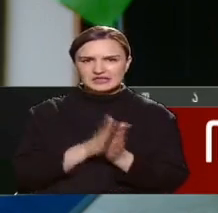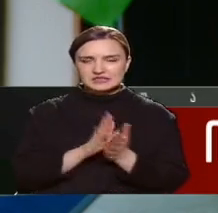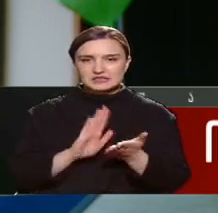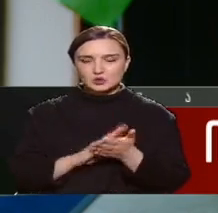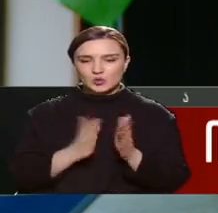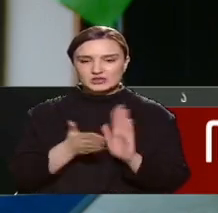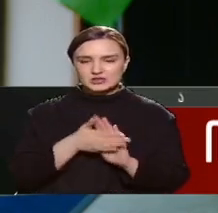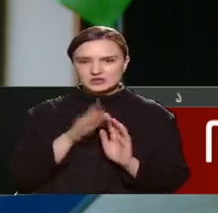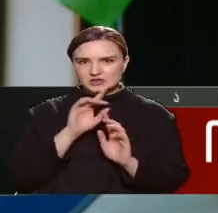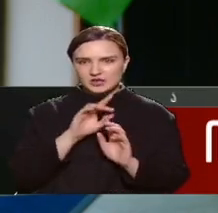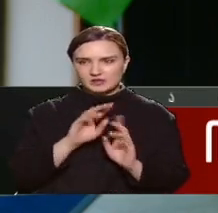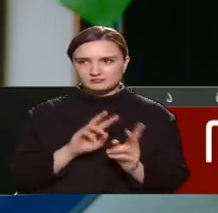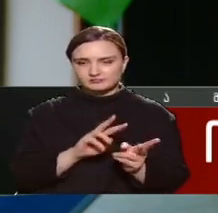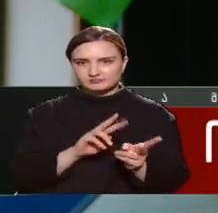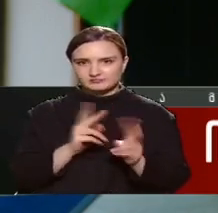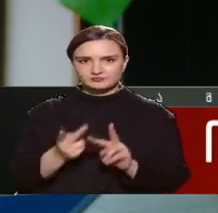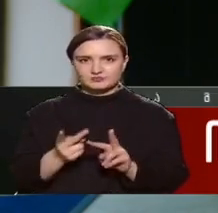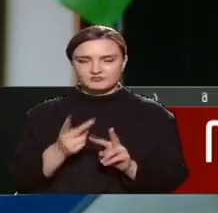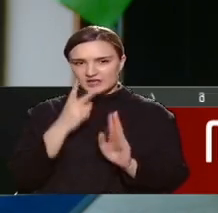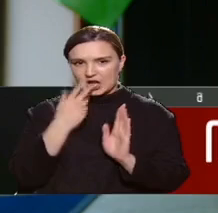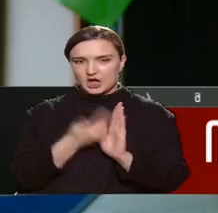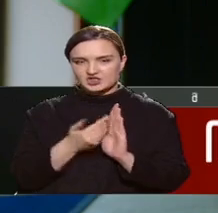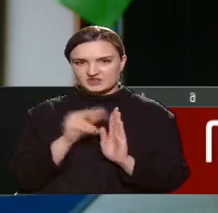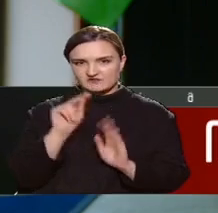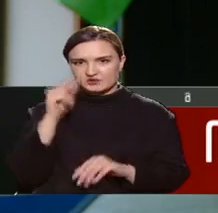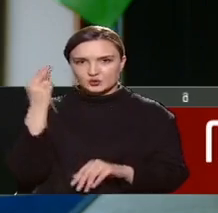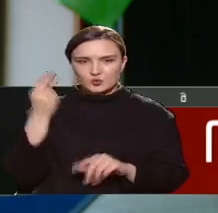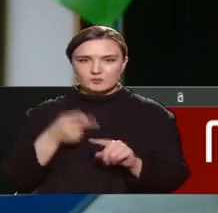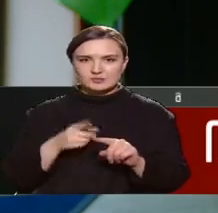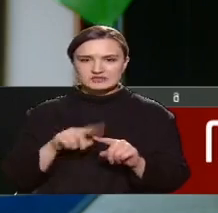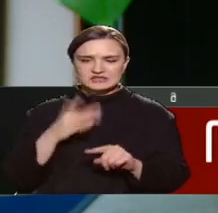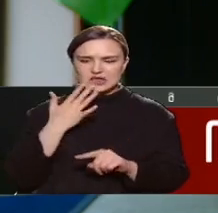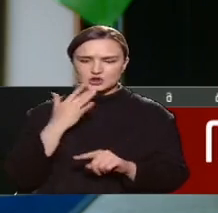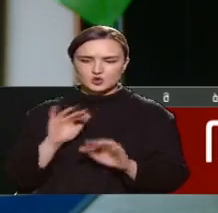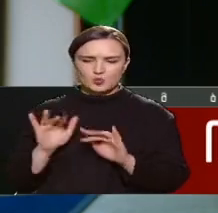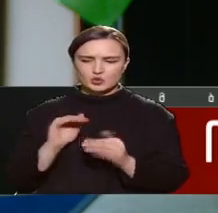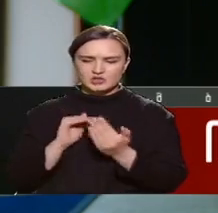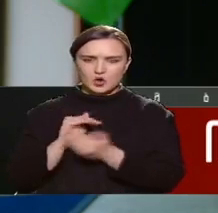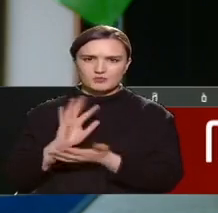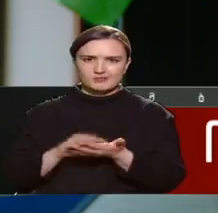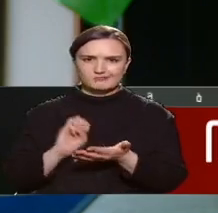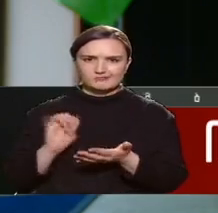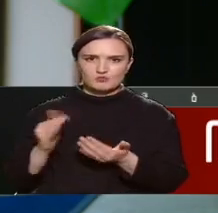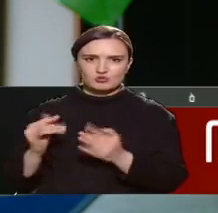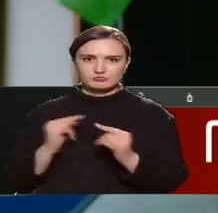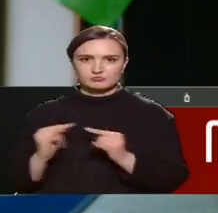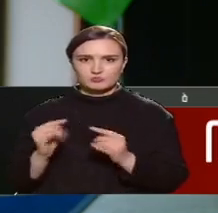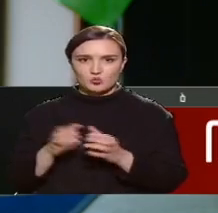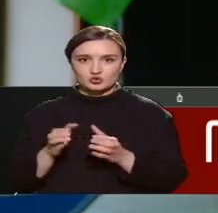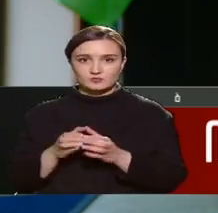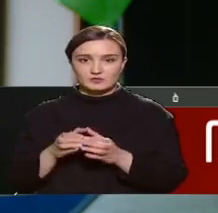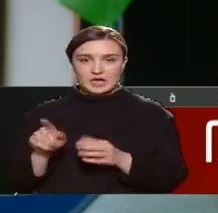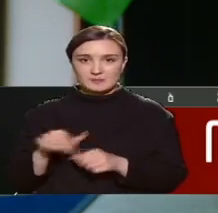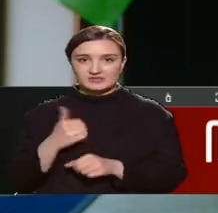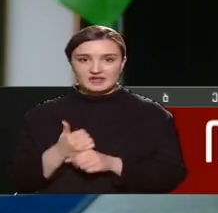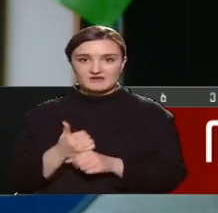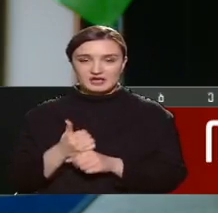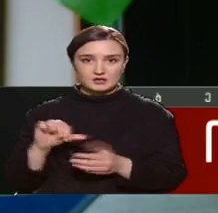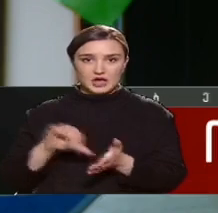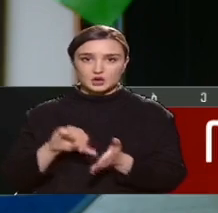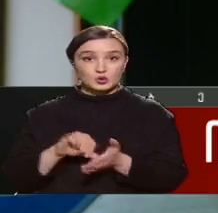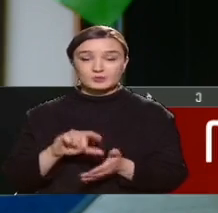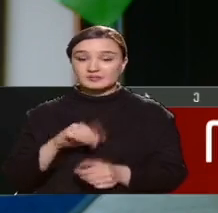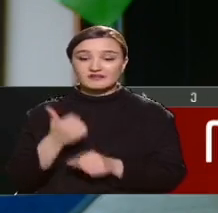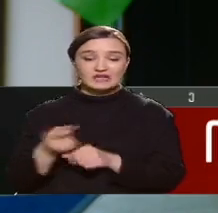გადაყავს, ისე აჩენს, რომ ვითომ ეს რაღაც ნაციონალური მოძრაობის მოწყობილია, ან ნაციონალური მოძრაობა იყოს აქ მთავარი აქტორი და